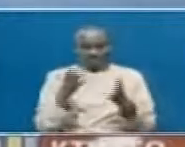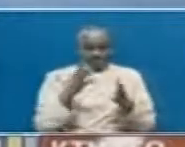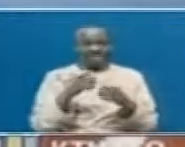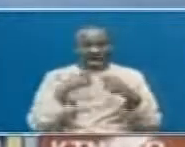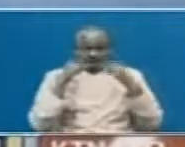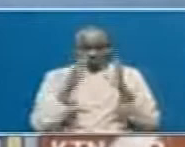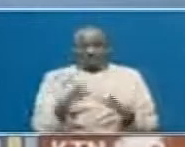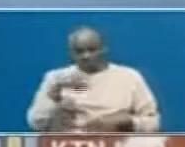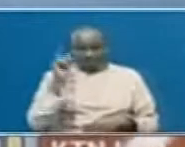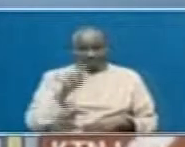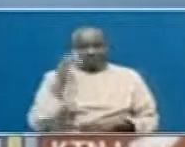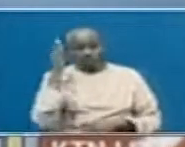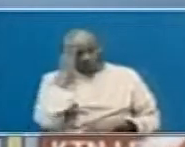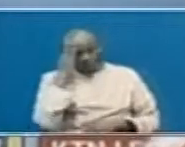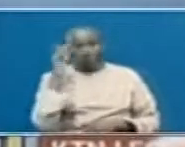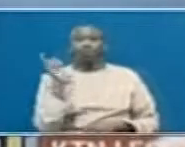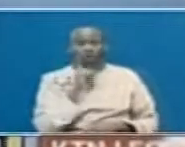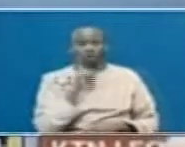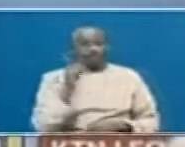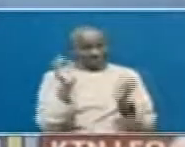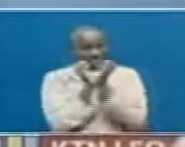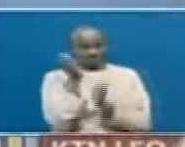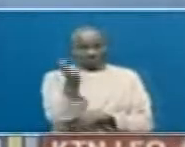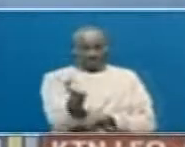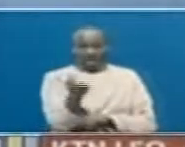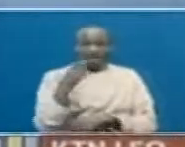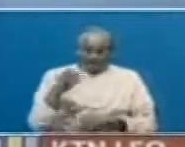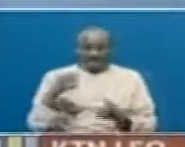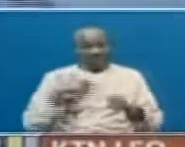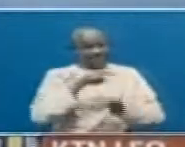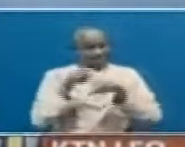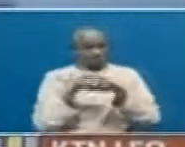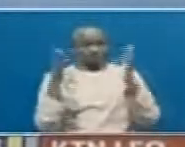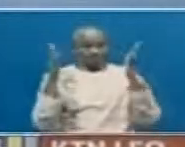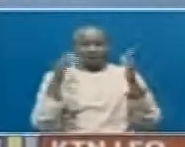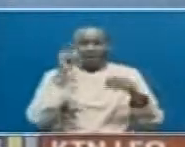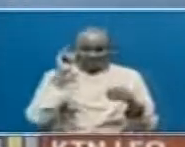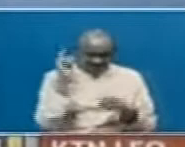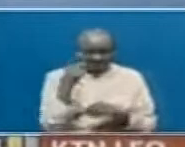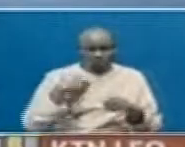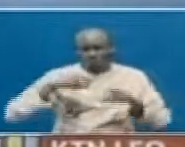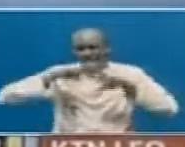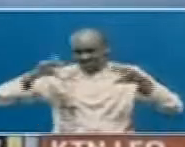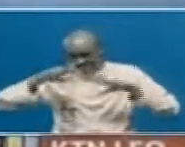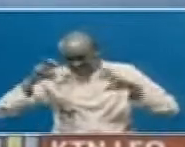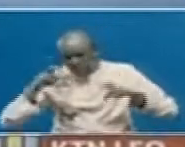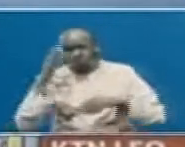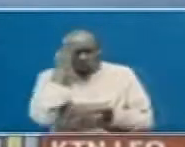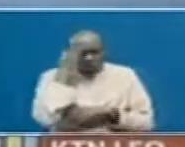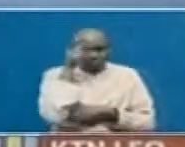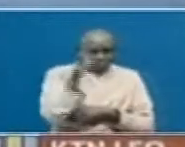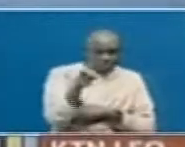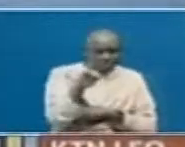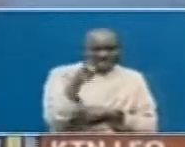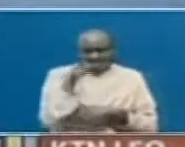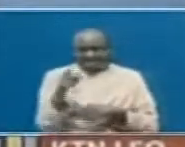mtangazaji ukiambiwa kwamba kesho natangaza kule stadium wakati wa sherehe za kitaifa, kwanza unafanya utafiti. Unafanya utafiti siku